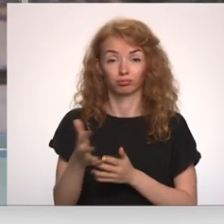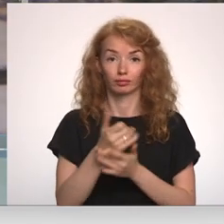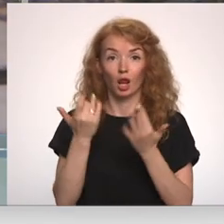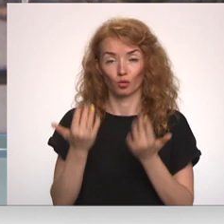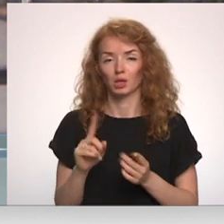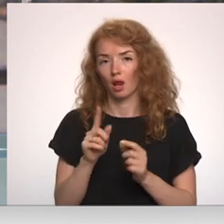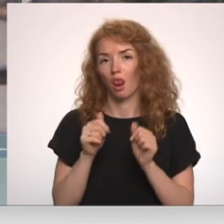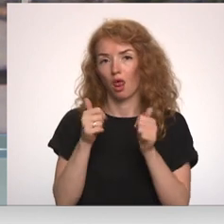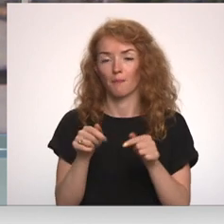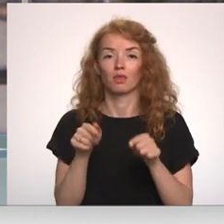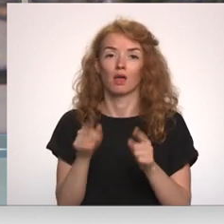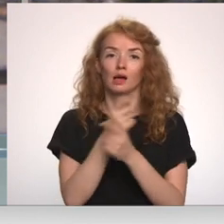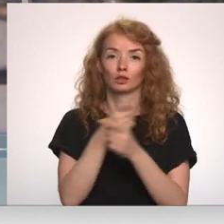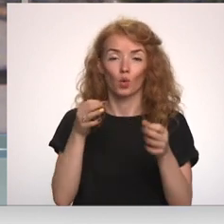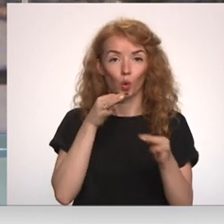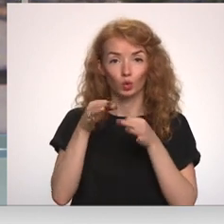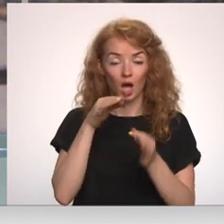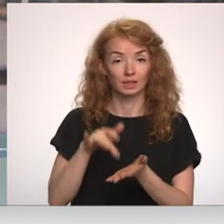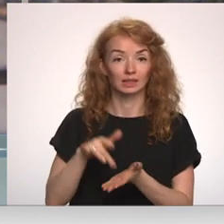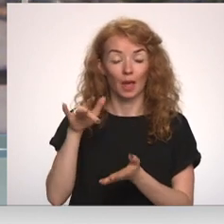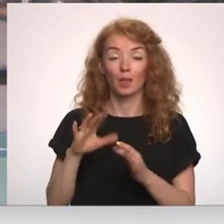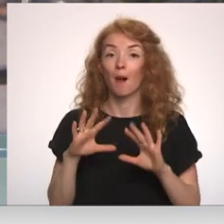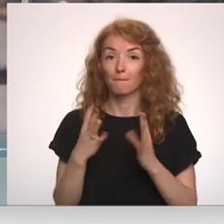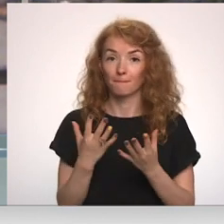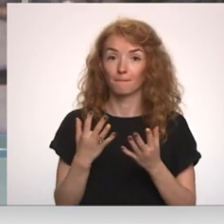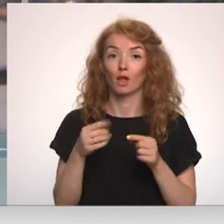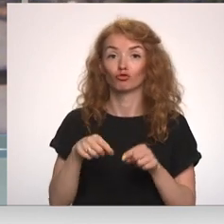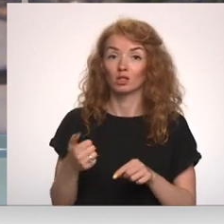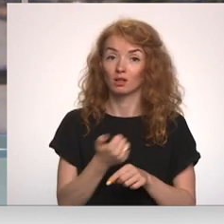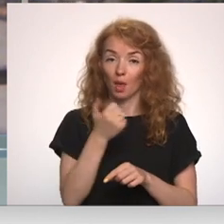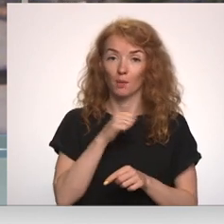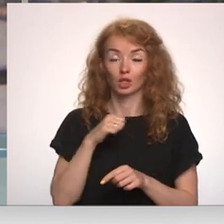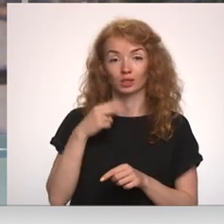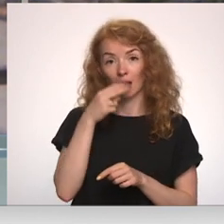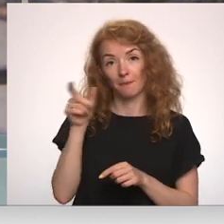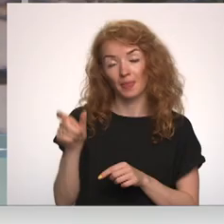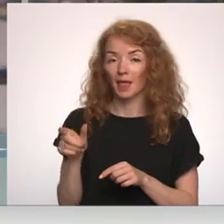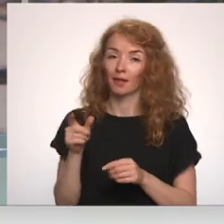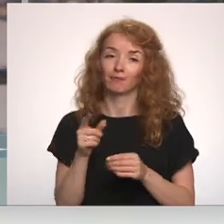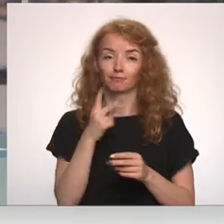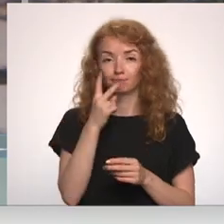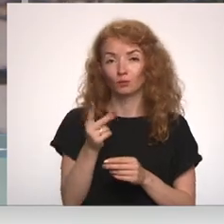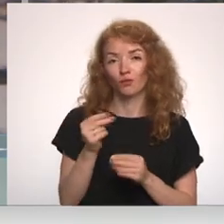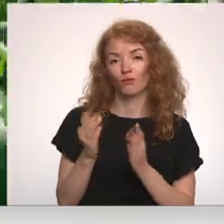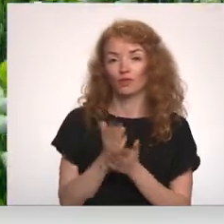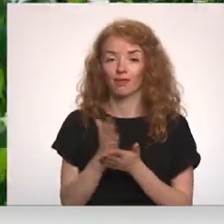lauku konsultāciju un izglītības centrā. Bet zemnieki šī gada ražu vērtē piesardzīgi. Plašāk stāsta Dāvids Freidenfelds.